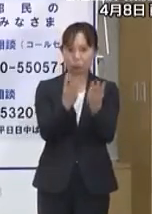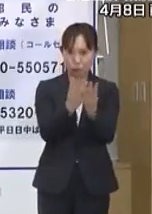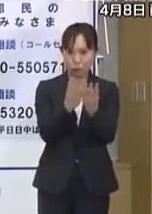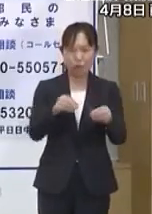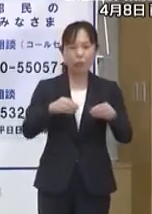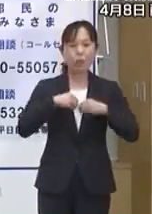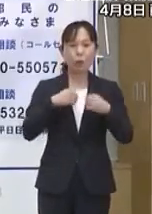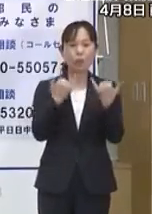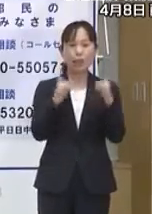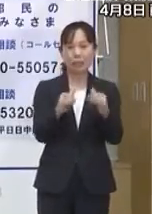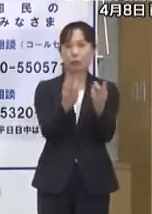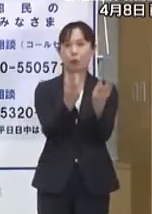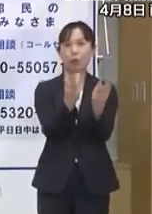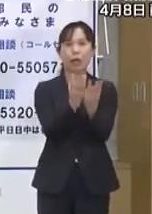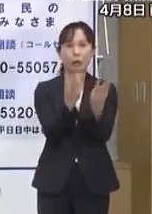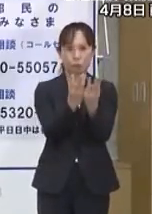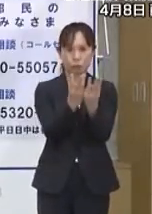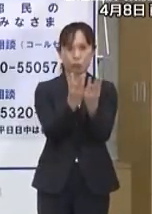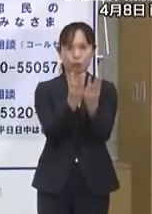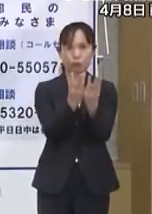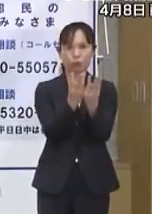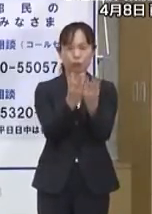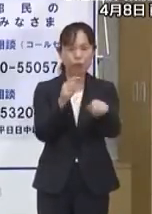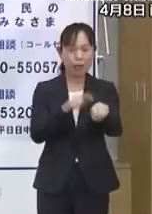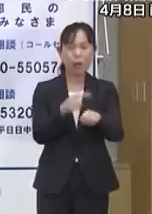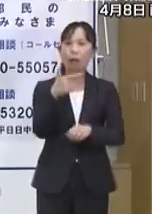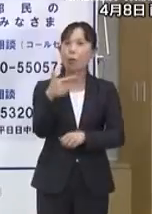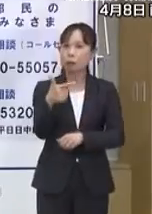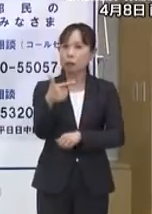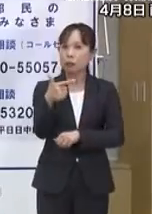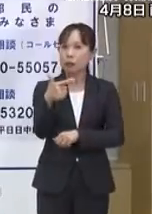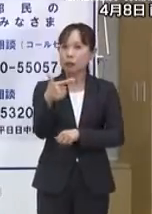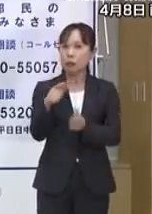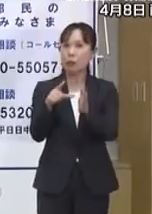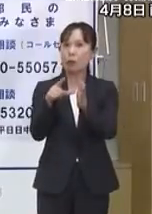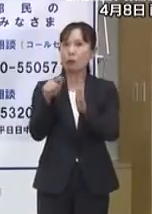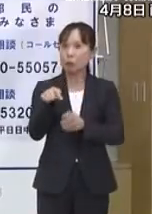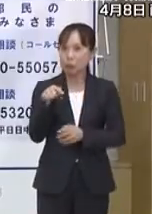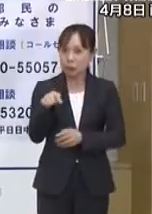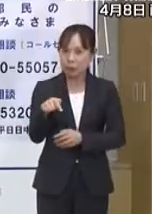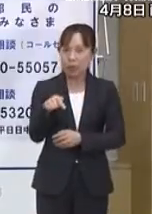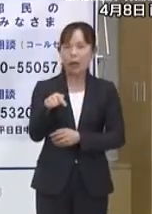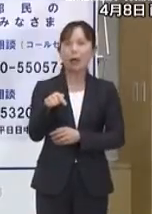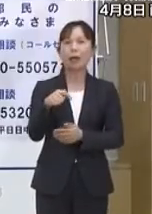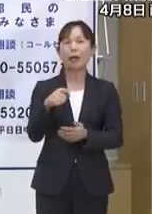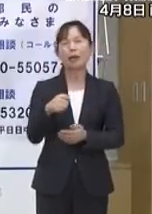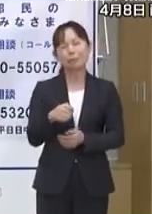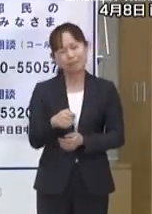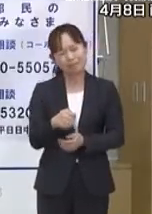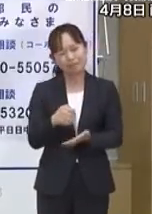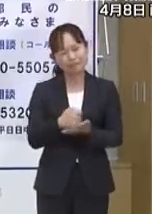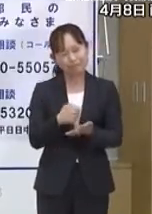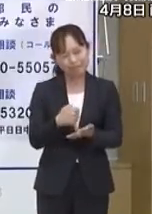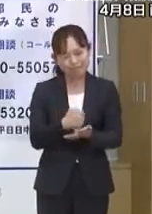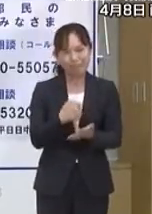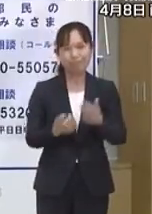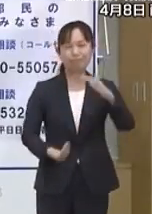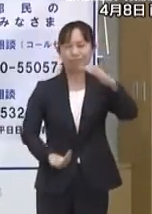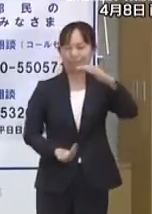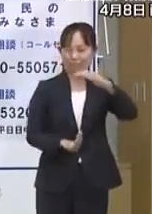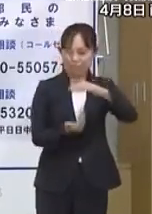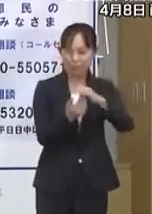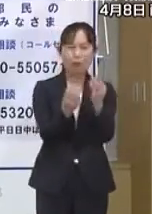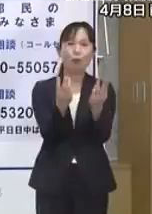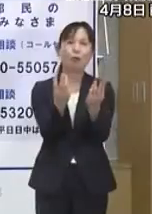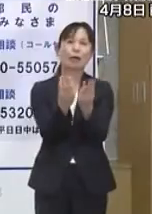の数であります18時時点でありますが映像残念なことで最大の